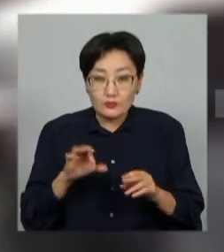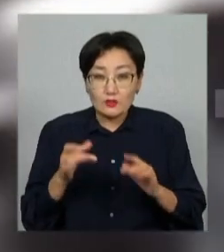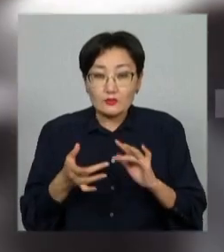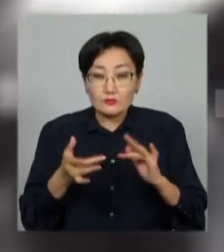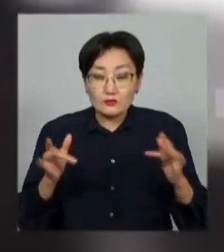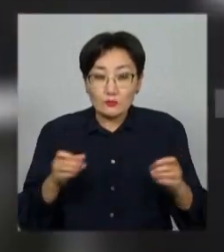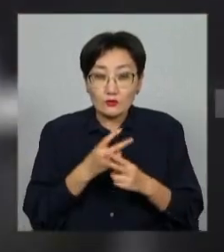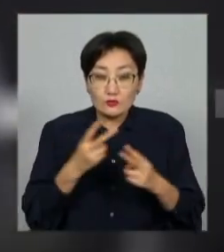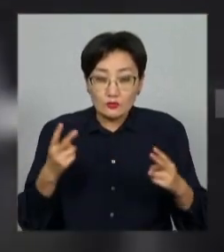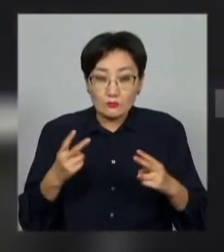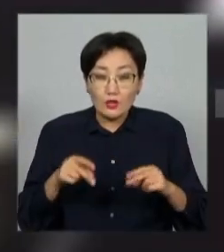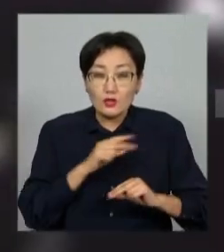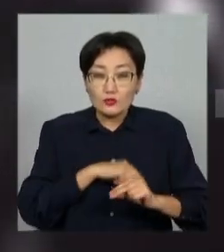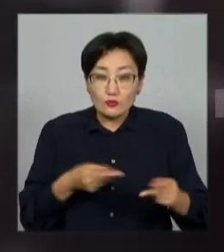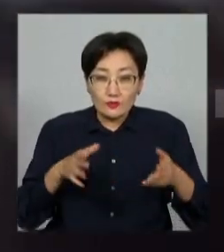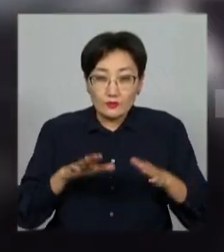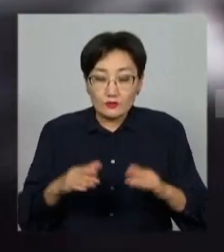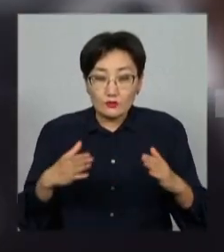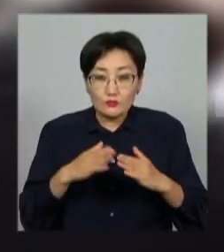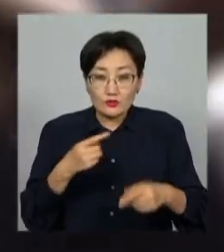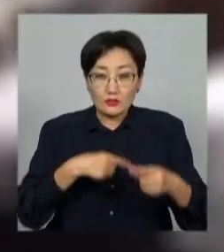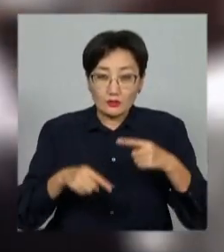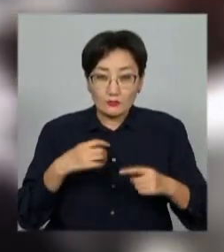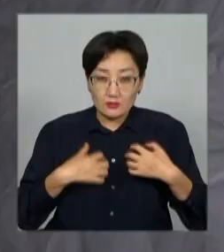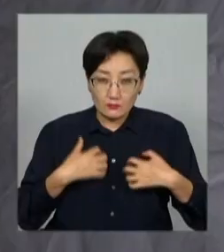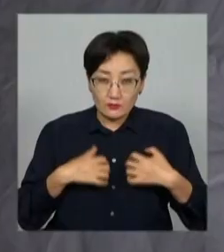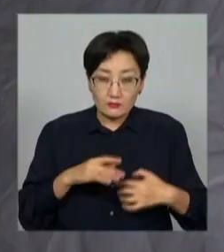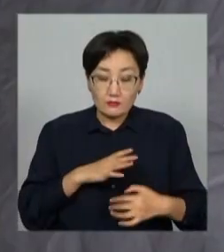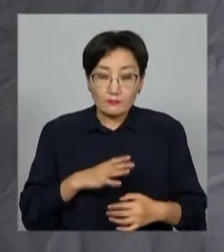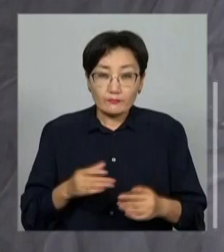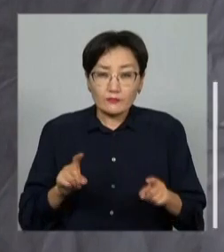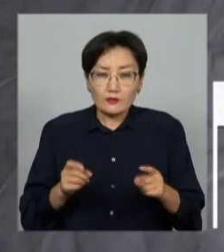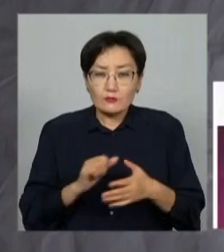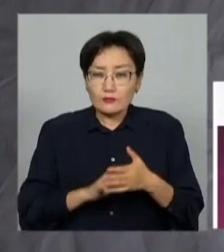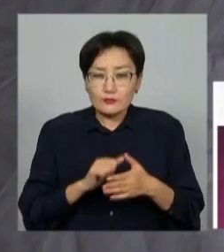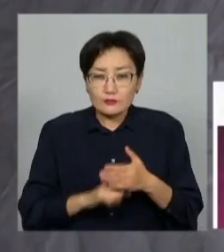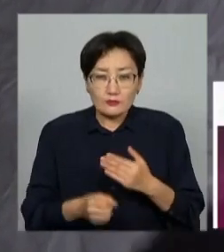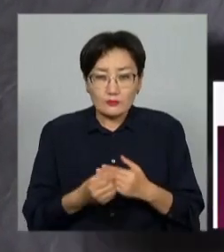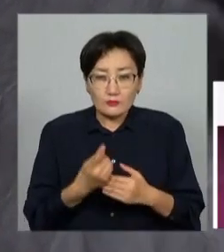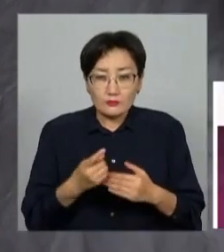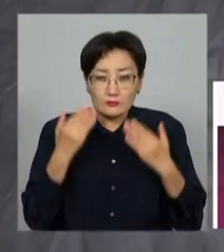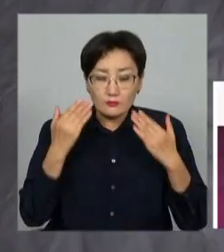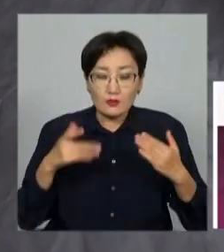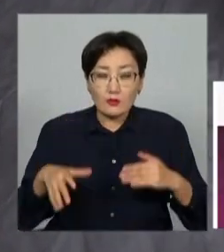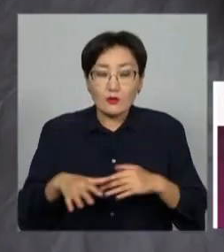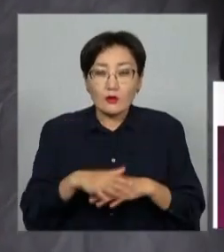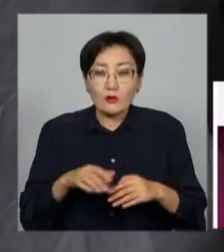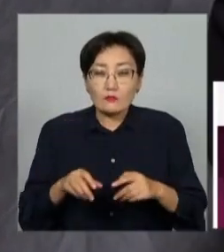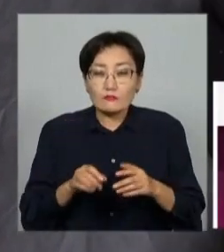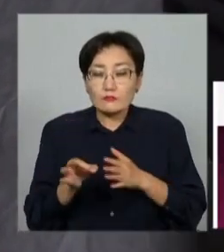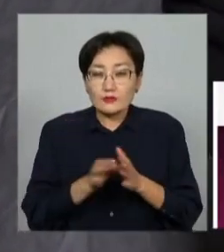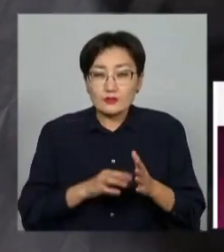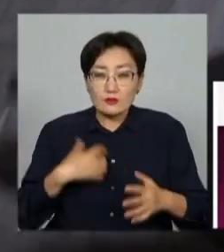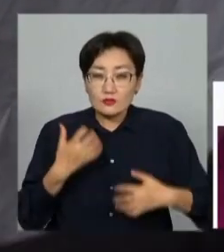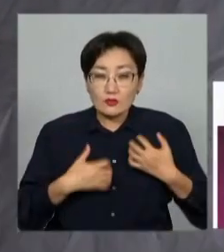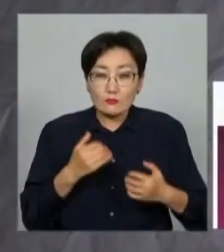Әлеуметтік желден көре сала жұмысымызды тастап үйге қарай асықтық дейді. Бұл неден болғанын білмеймін. Ел жұрт бәрі бірден паника етіп қарады,